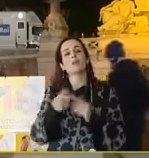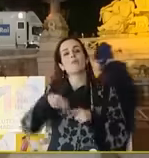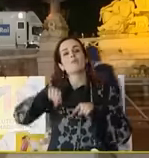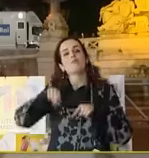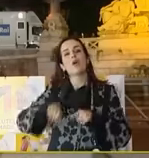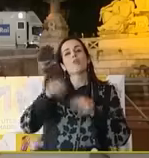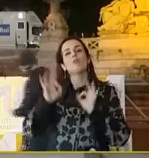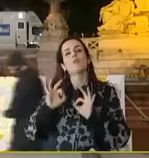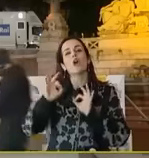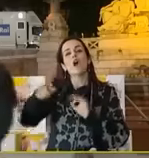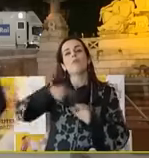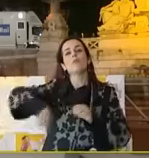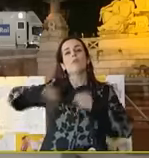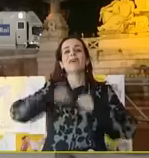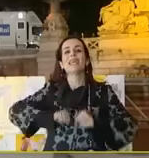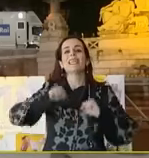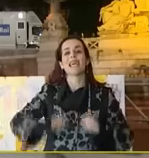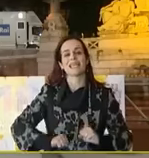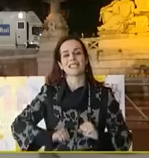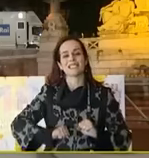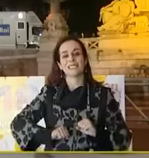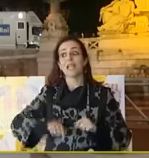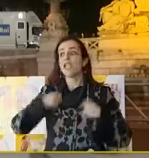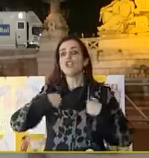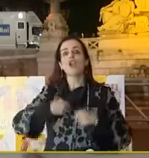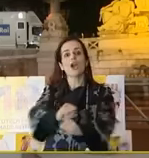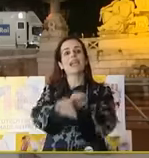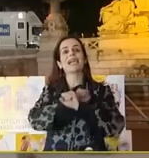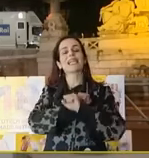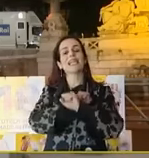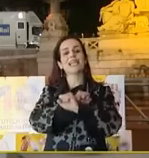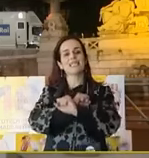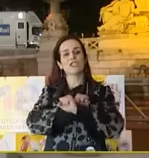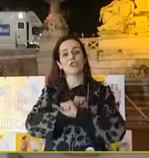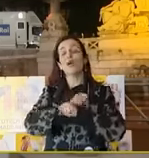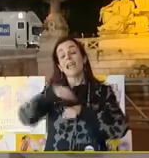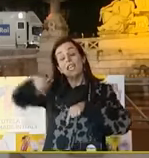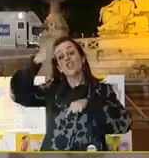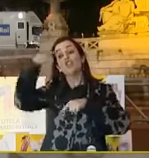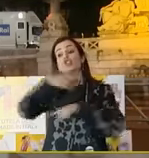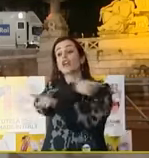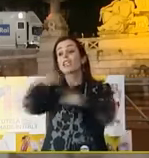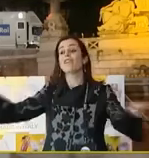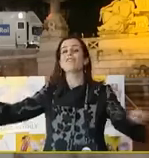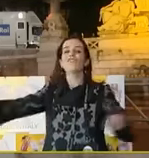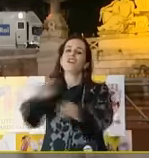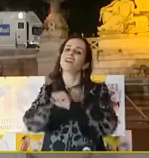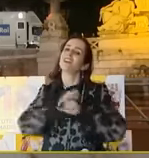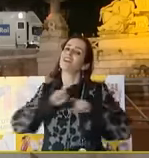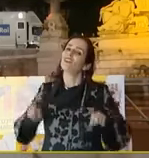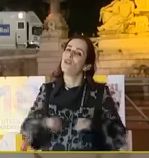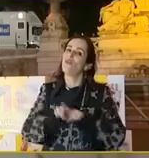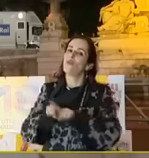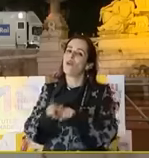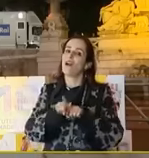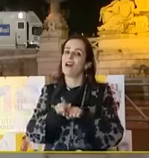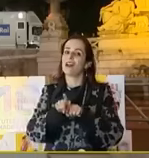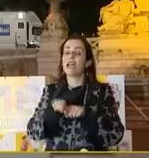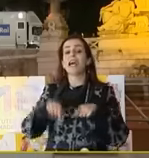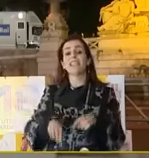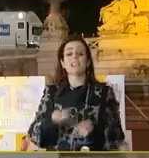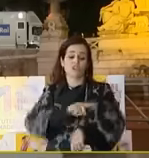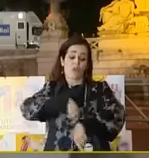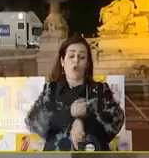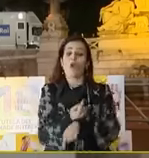di qualità della vita e di benessere. Io ci credo e so che voi ci credete insieme a noi. Abbiamo ancora poche ore e queste poche ore cerchiamo